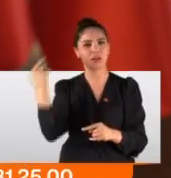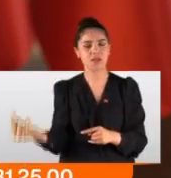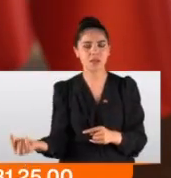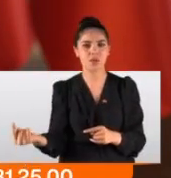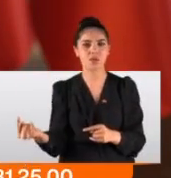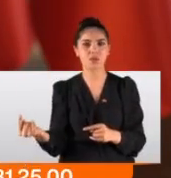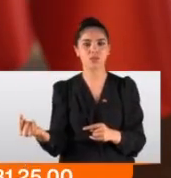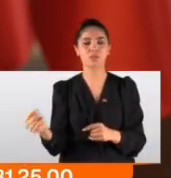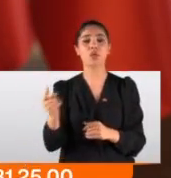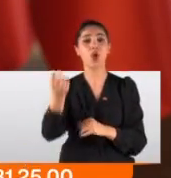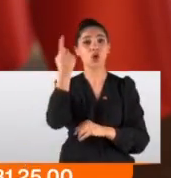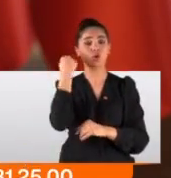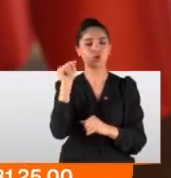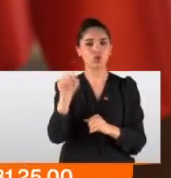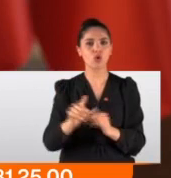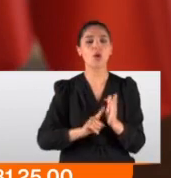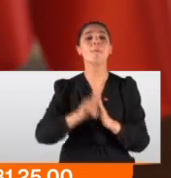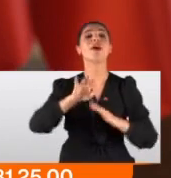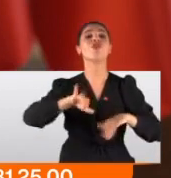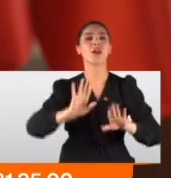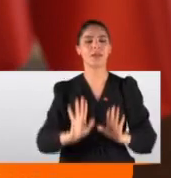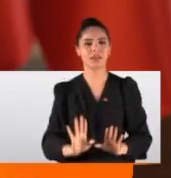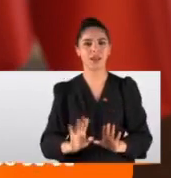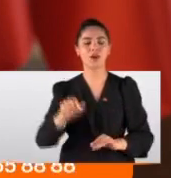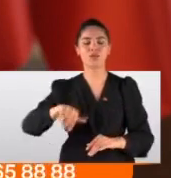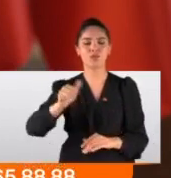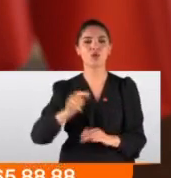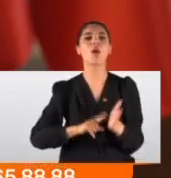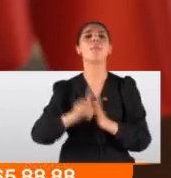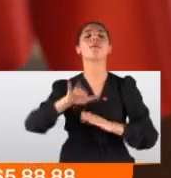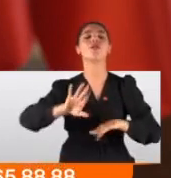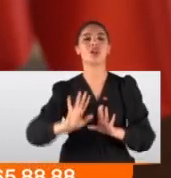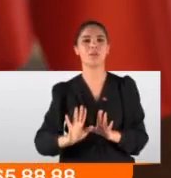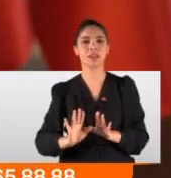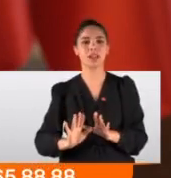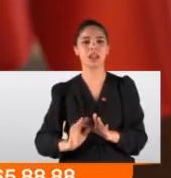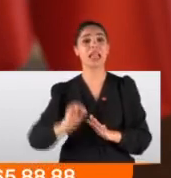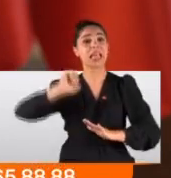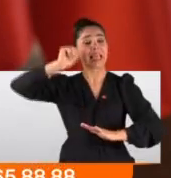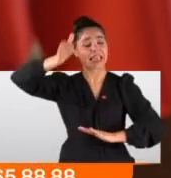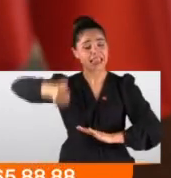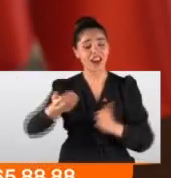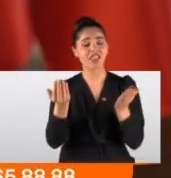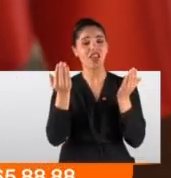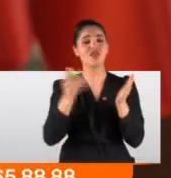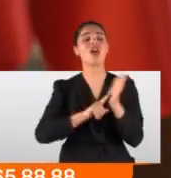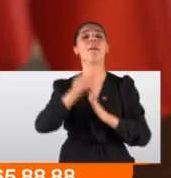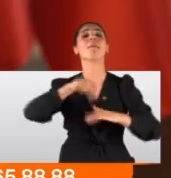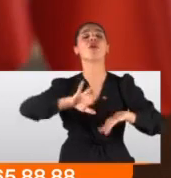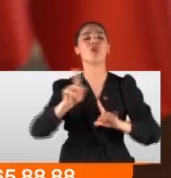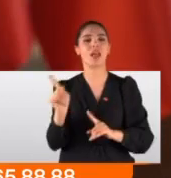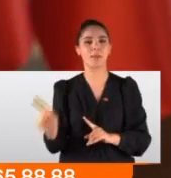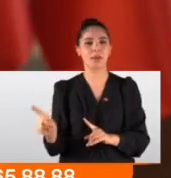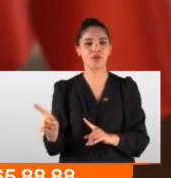diyoruz. Dün başaramadılar. Bugün başaramadılar. Yarın da inşallah